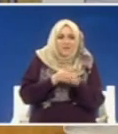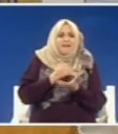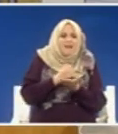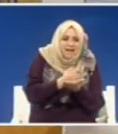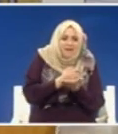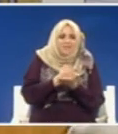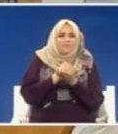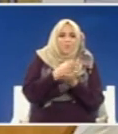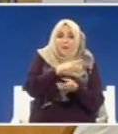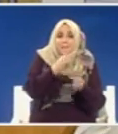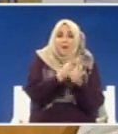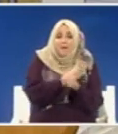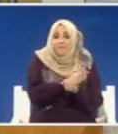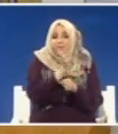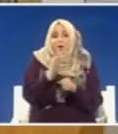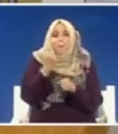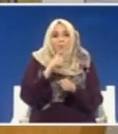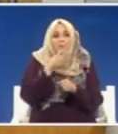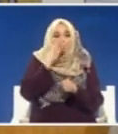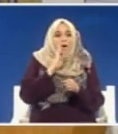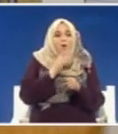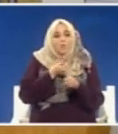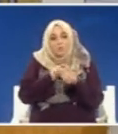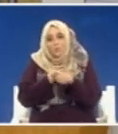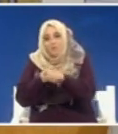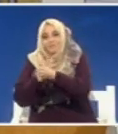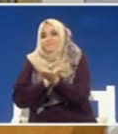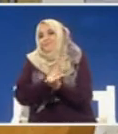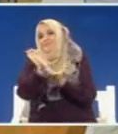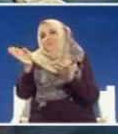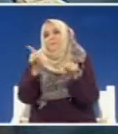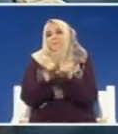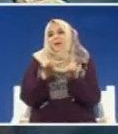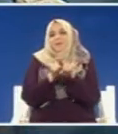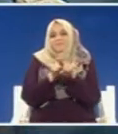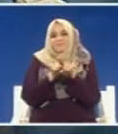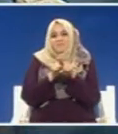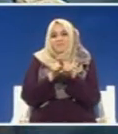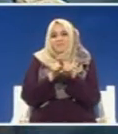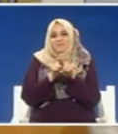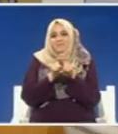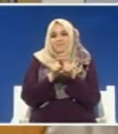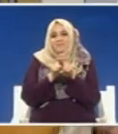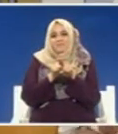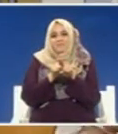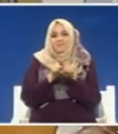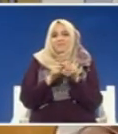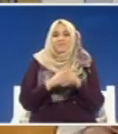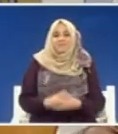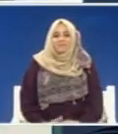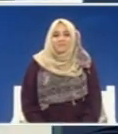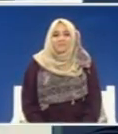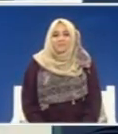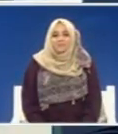وهذا السناد وهذا كذا، والولد سيكون منحرفا طائشا يجرهما إلى الفساد رغم صلاحهما.